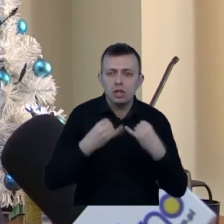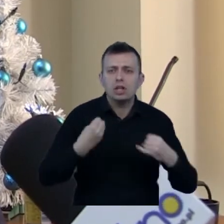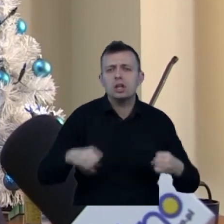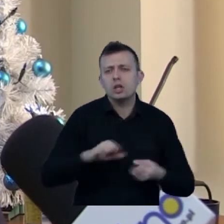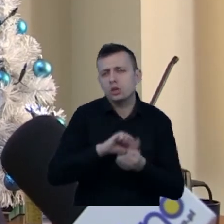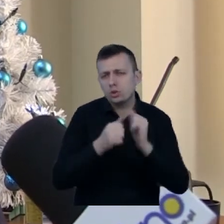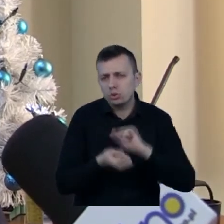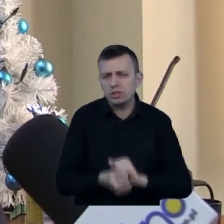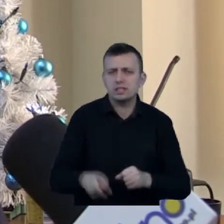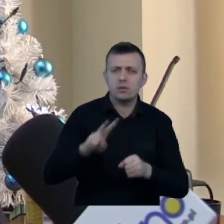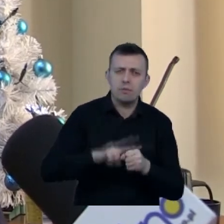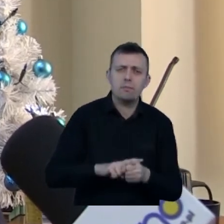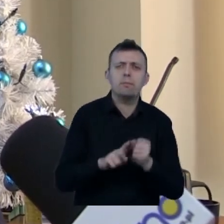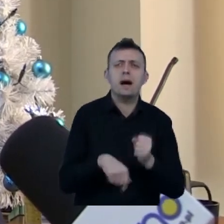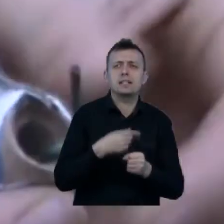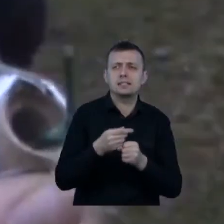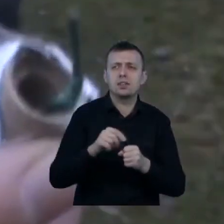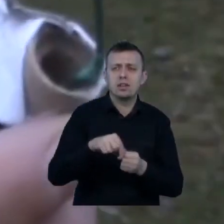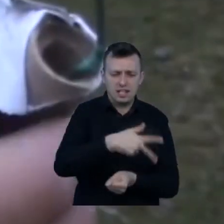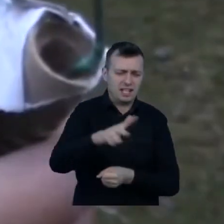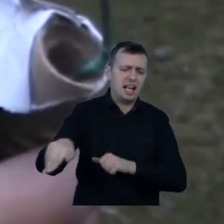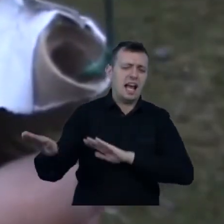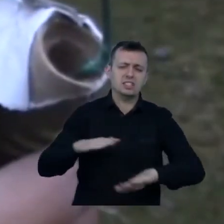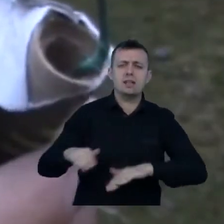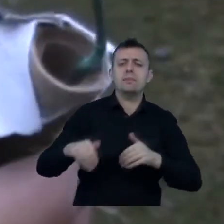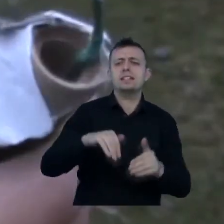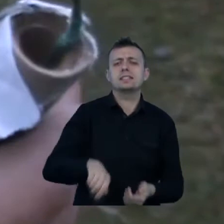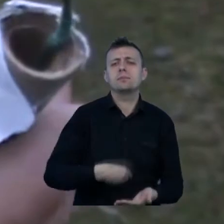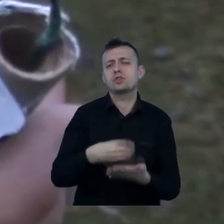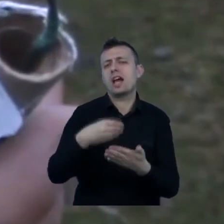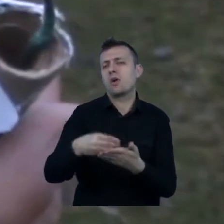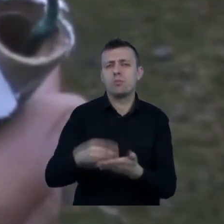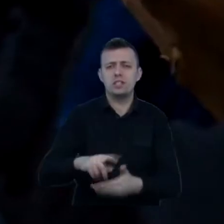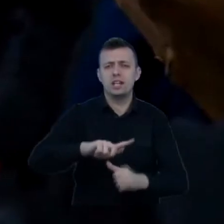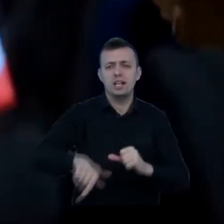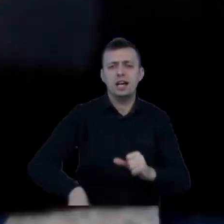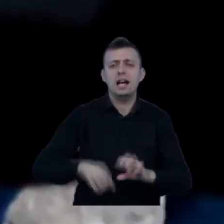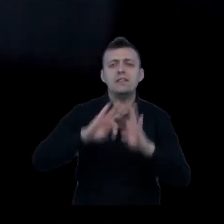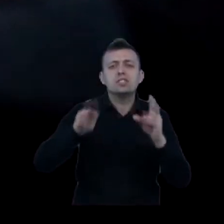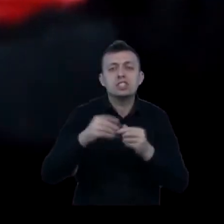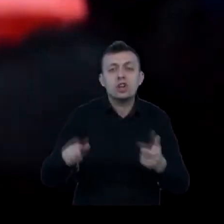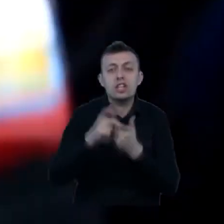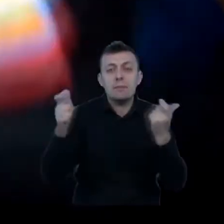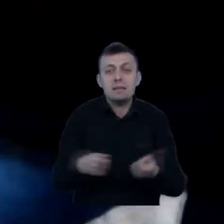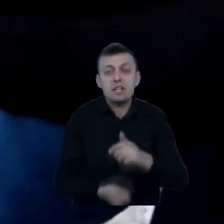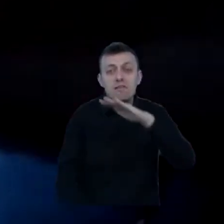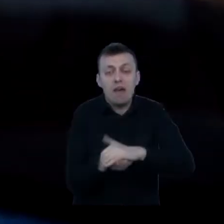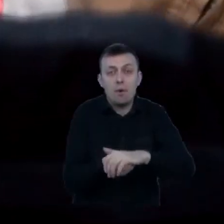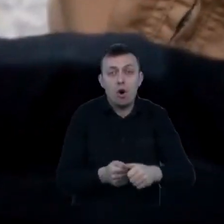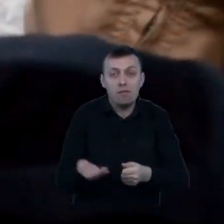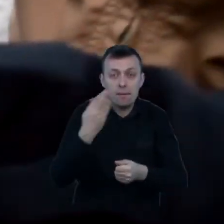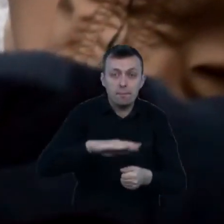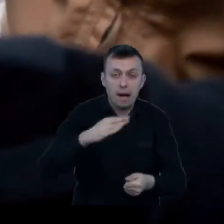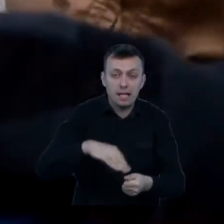albo pozbawienia wolności do 2 lat. Petardy, rakiety, baterie, rzymskie ognie, choć służą rozrywce i są powszechnie dostępne,